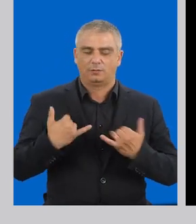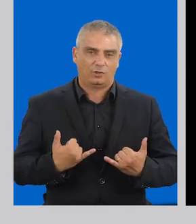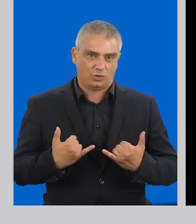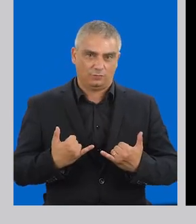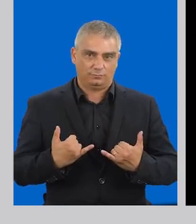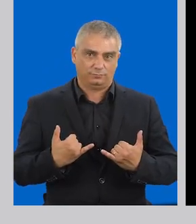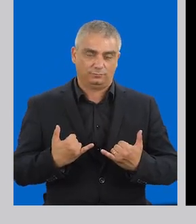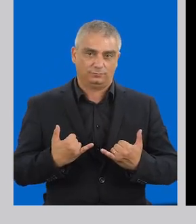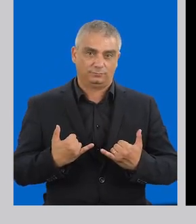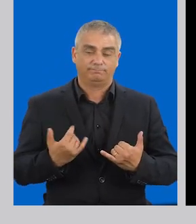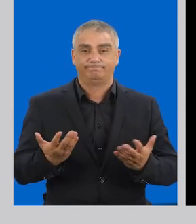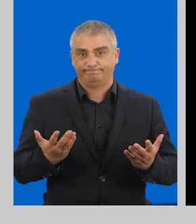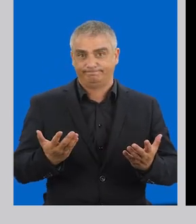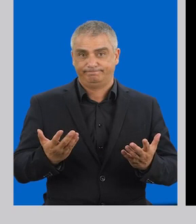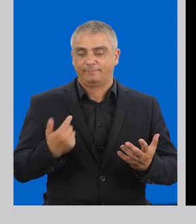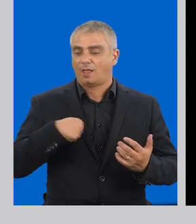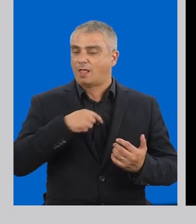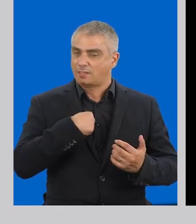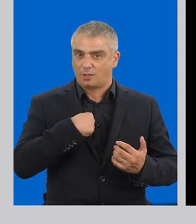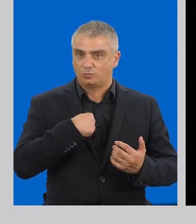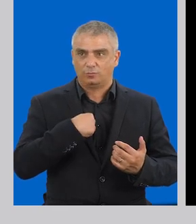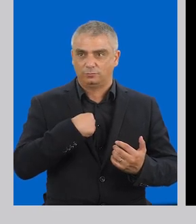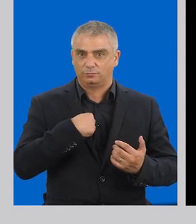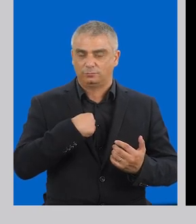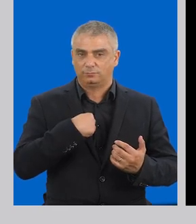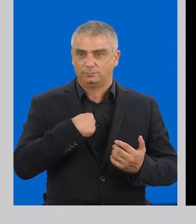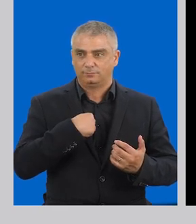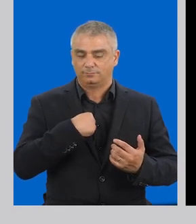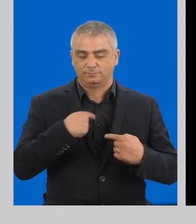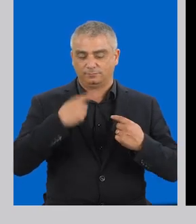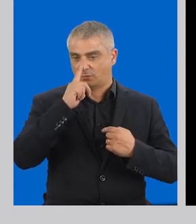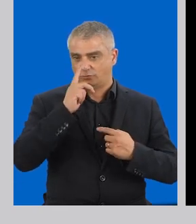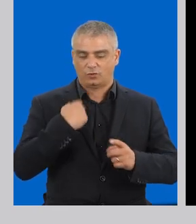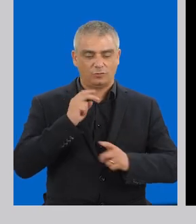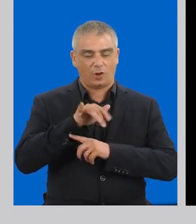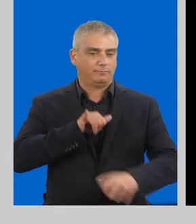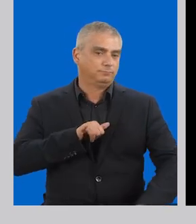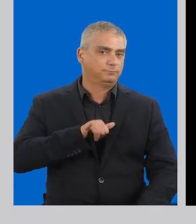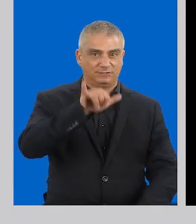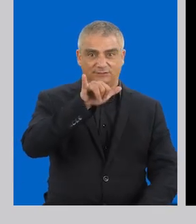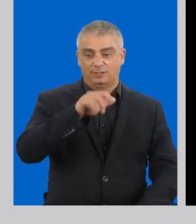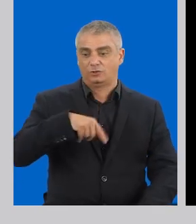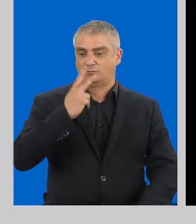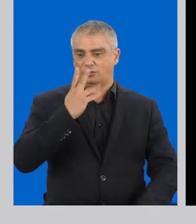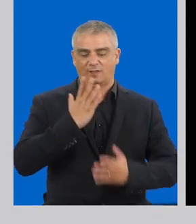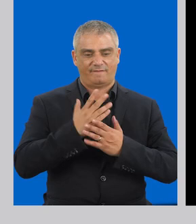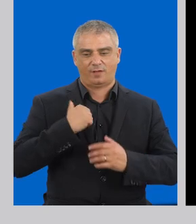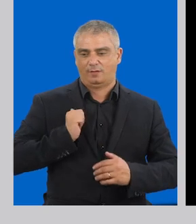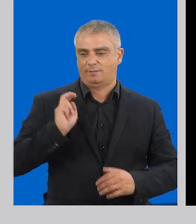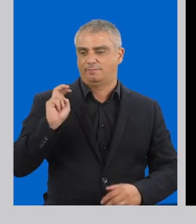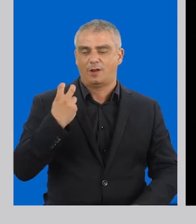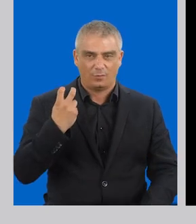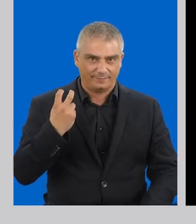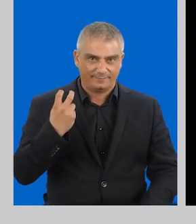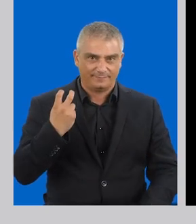היום א אז אנחנו ביום ראשון עולים על הטיסה כי ביום שני כבר יש לי